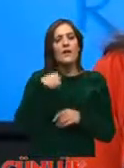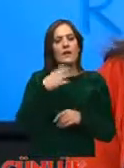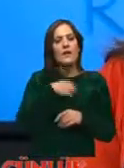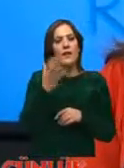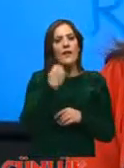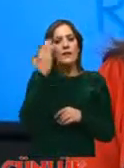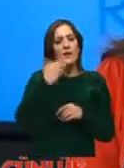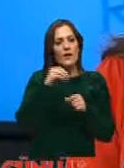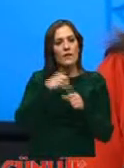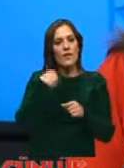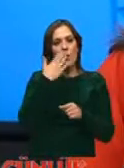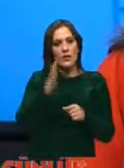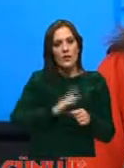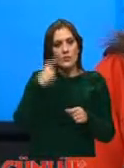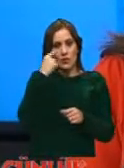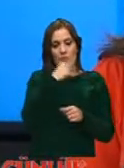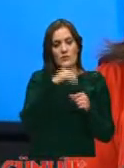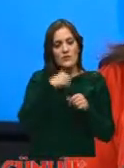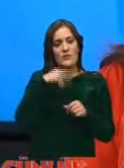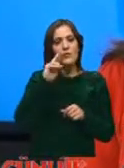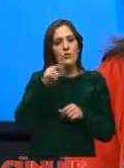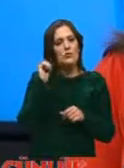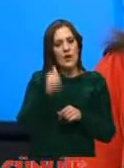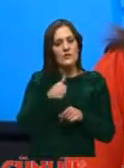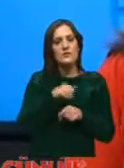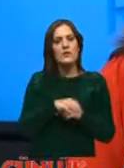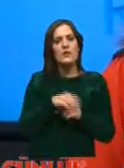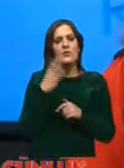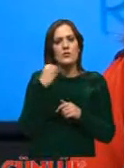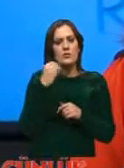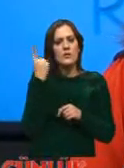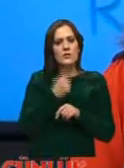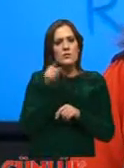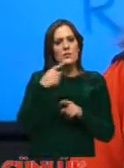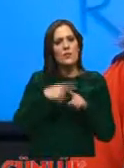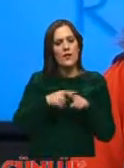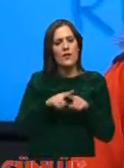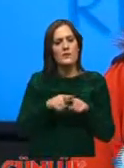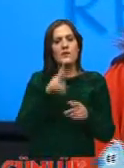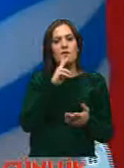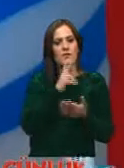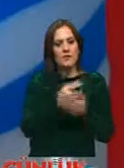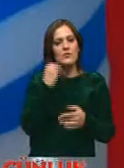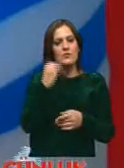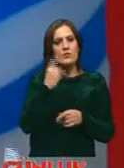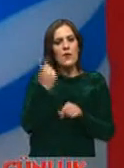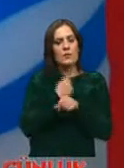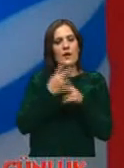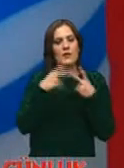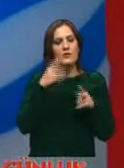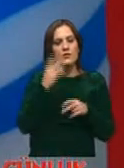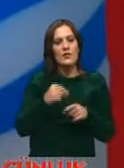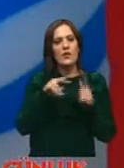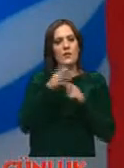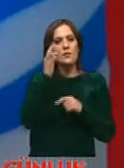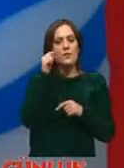aldığımız keyfi öğrencilerimizin gözlerinde de görüyoruz her zaman. Çok güzel bir şey bunu paylaşmak. Kesinlikle güzel bir açılış oldu.